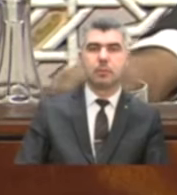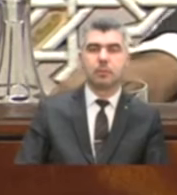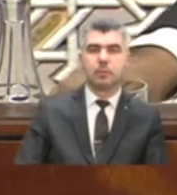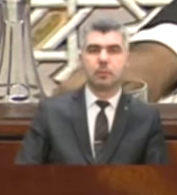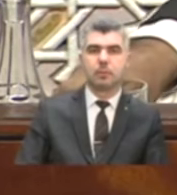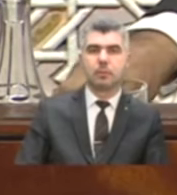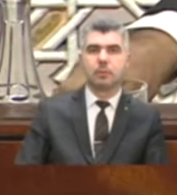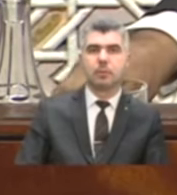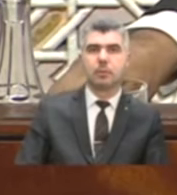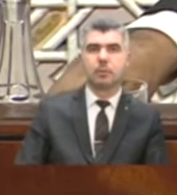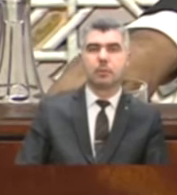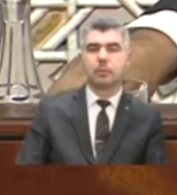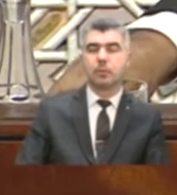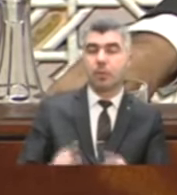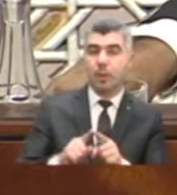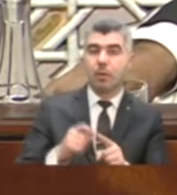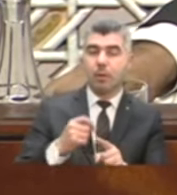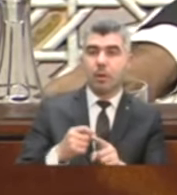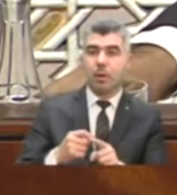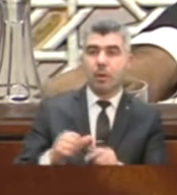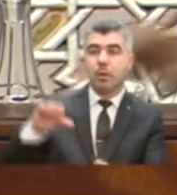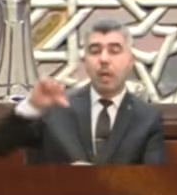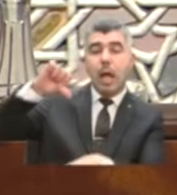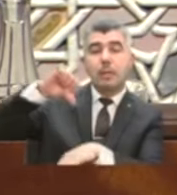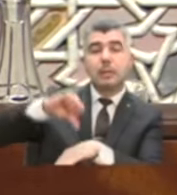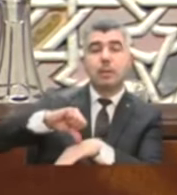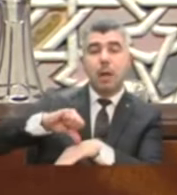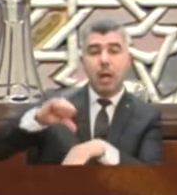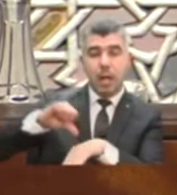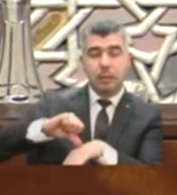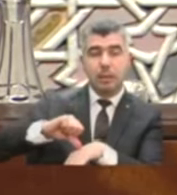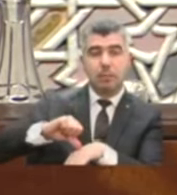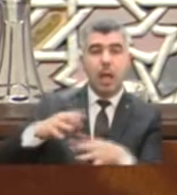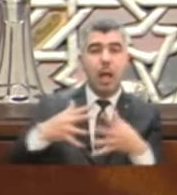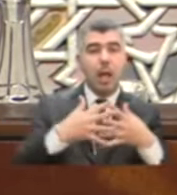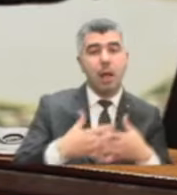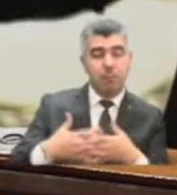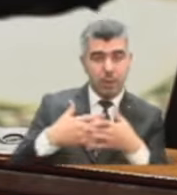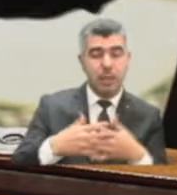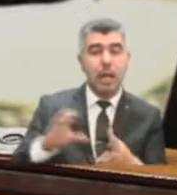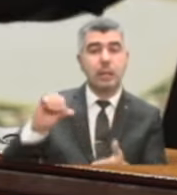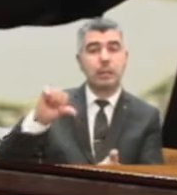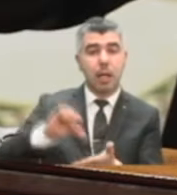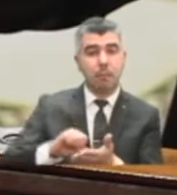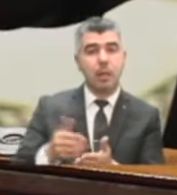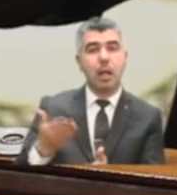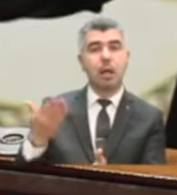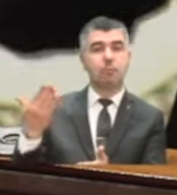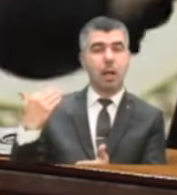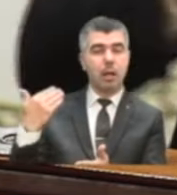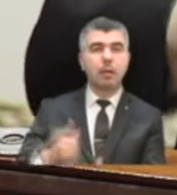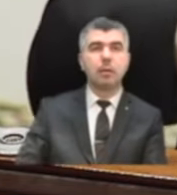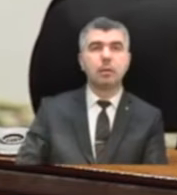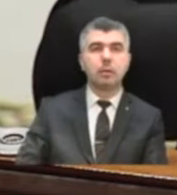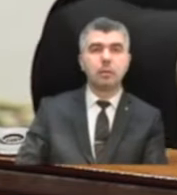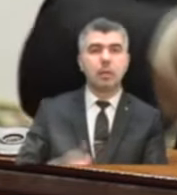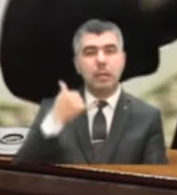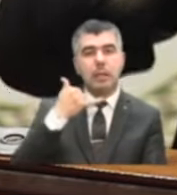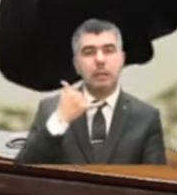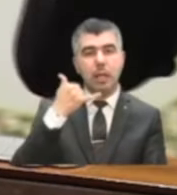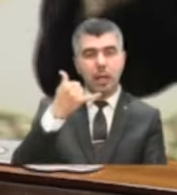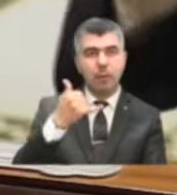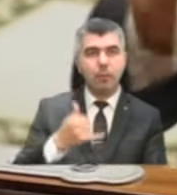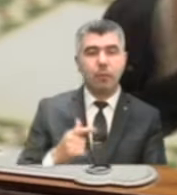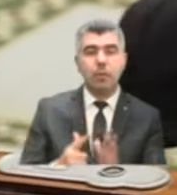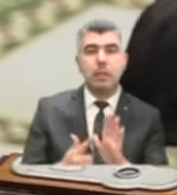كازابلانكا، نيويورك كازابلانكا، نيويورك الدار البيضاء. البارح البارح البارح بالتليفون ديالي